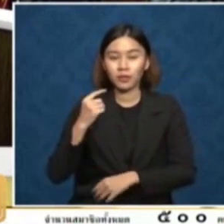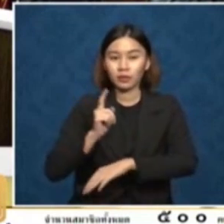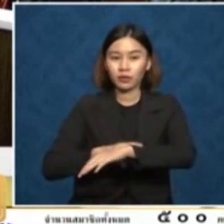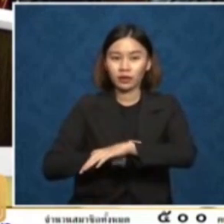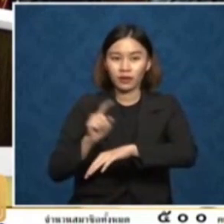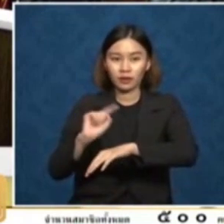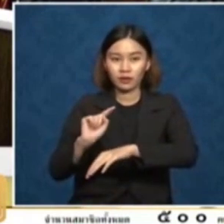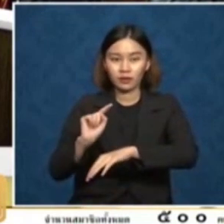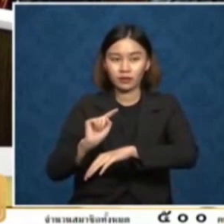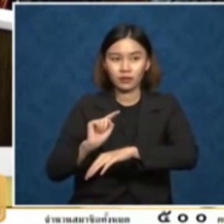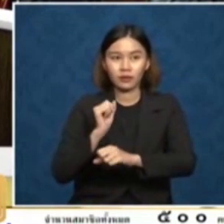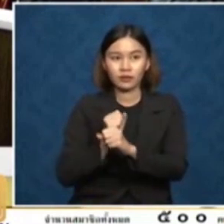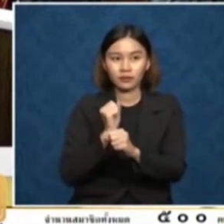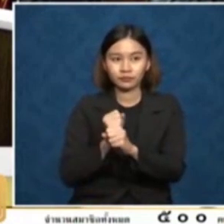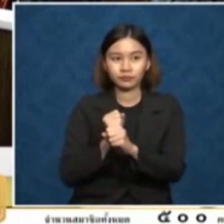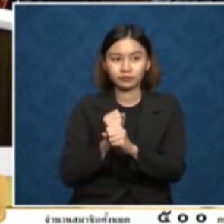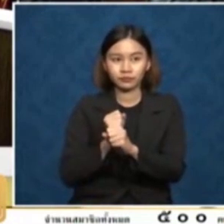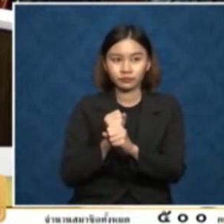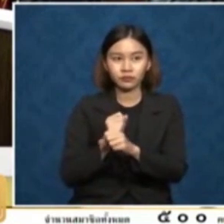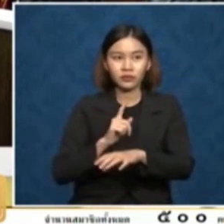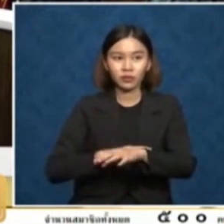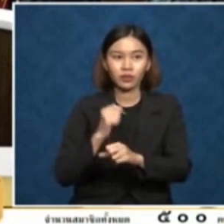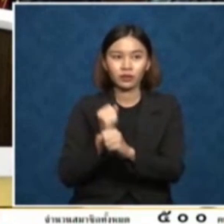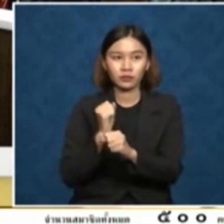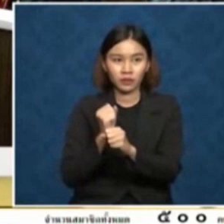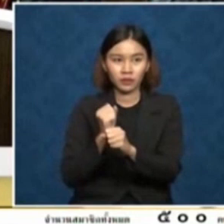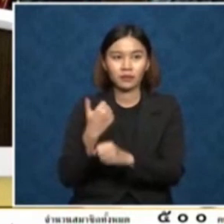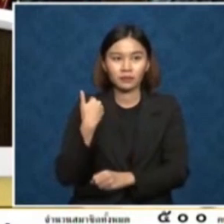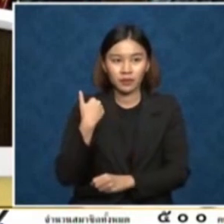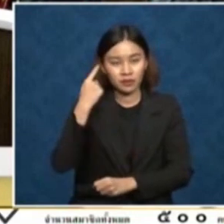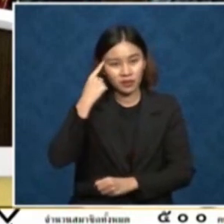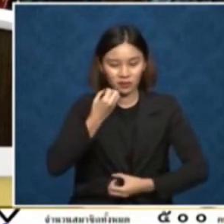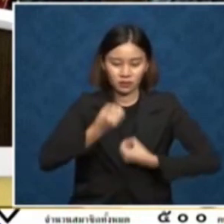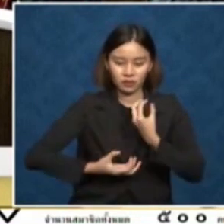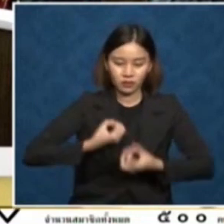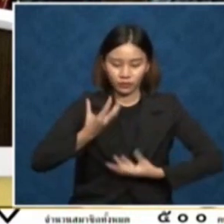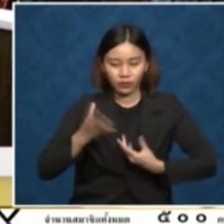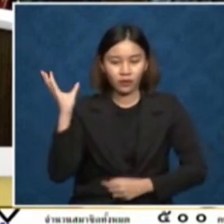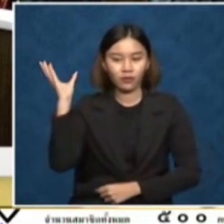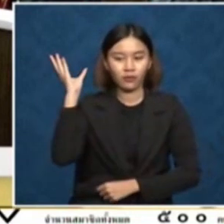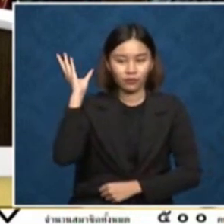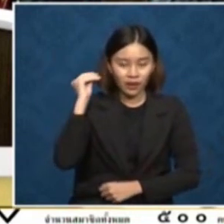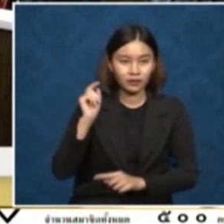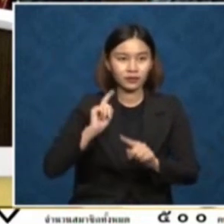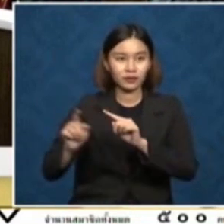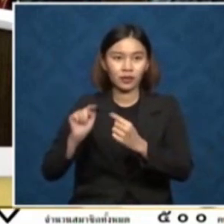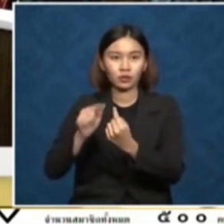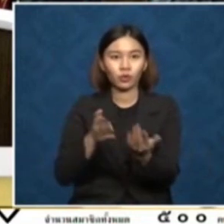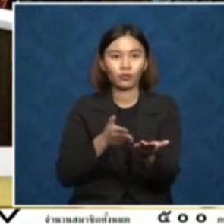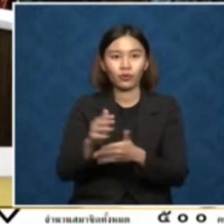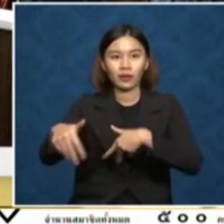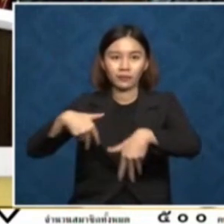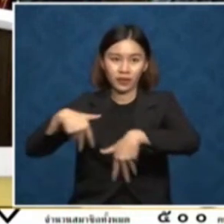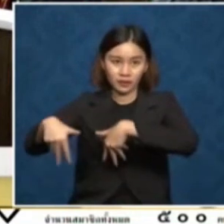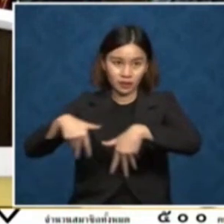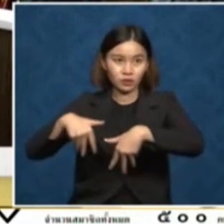าทำการให้มีเวลาการทำงานครับระดมความคิดรับฟังเสียงสะท้อนจากภาคประชาช